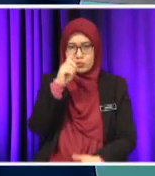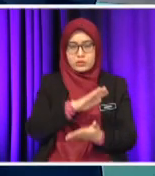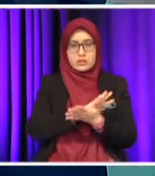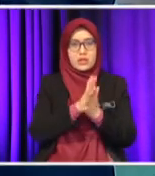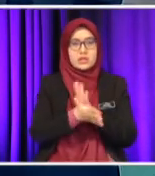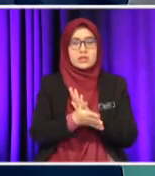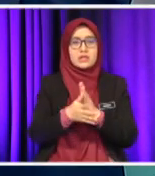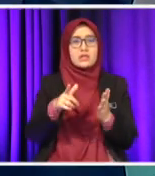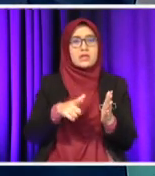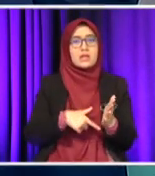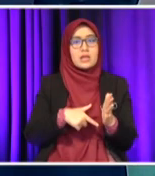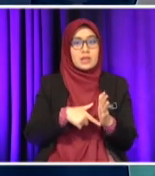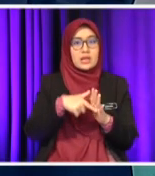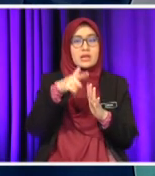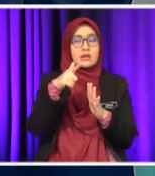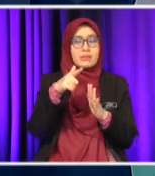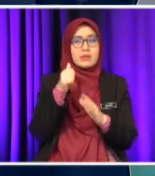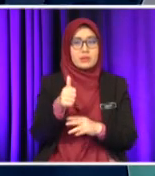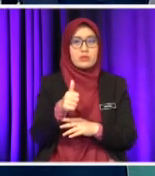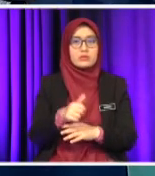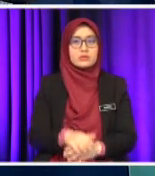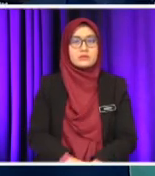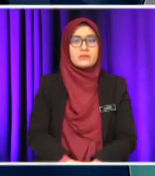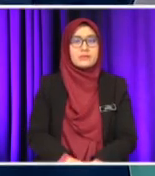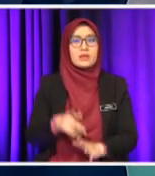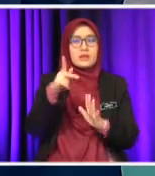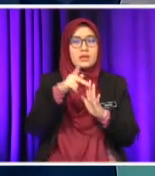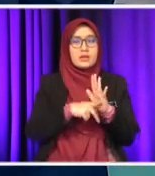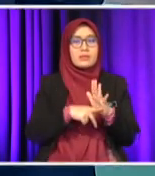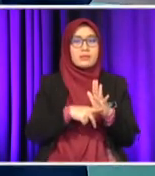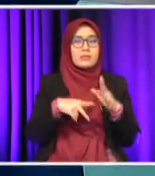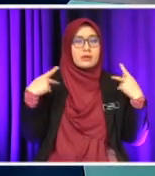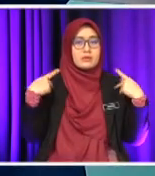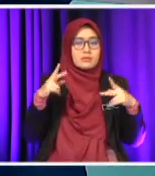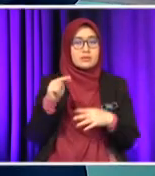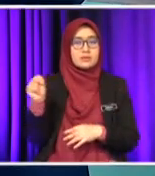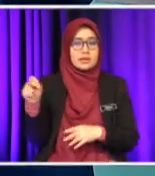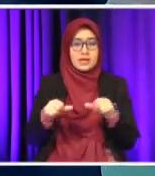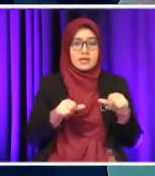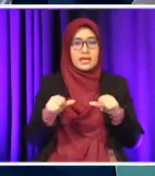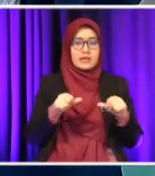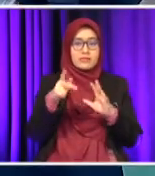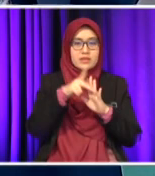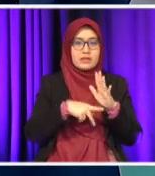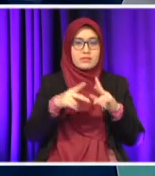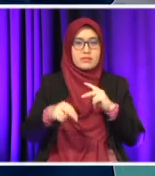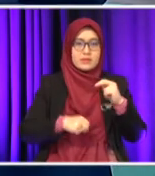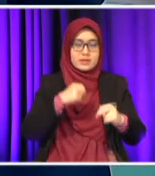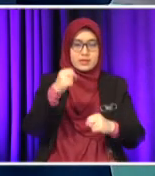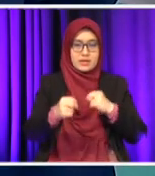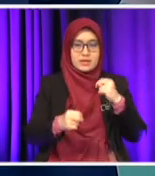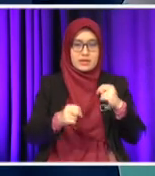pemasaran ialah activity perniagaan yang menyalurkan barang atau perhikmatan daripada pengeluaran